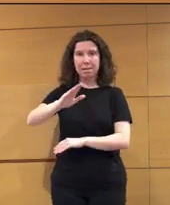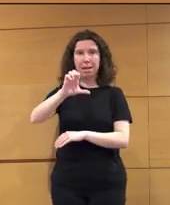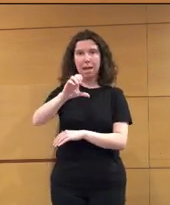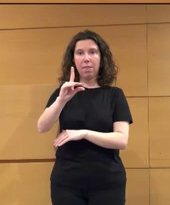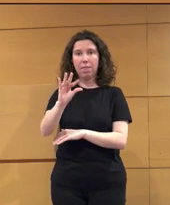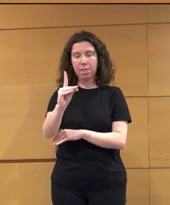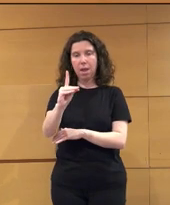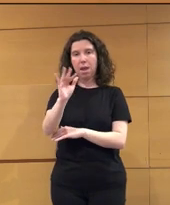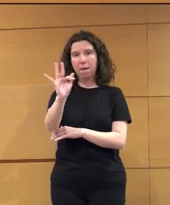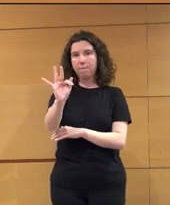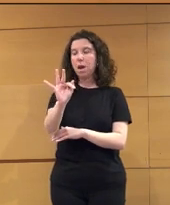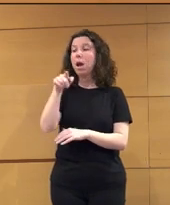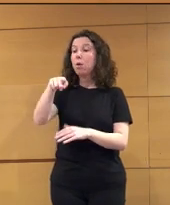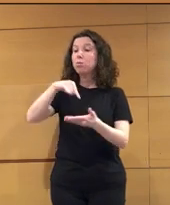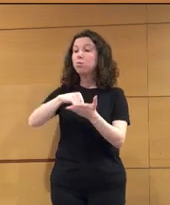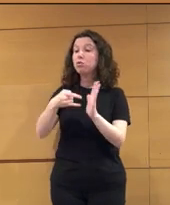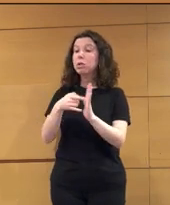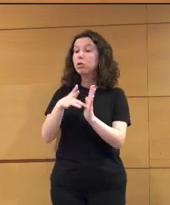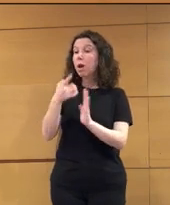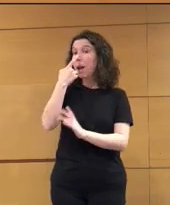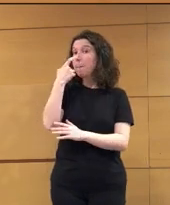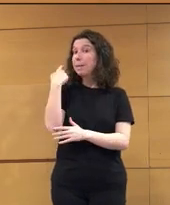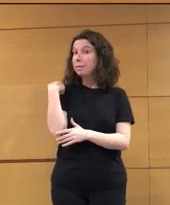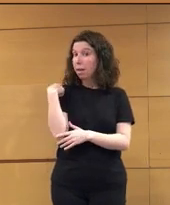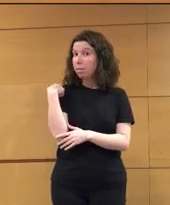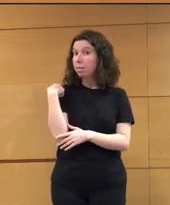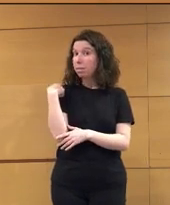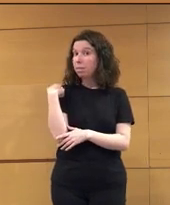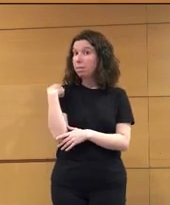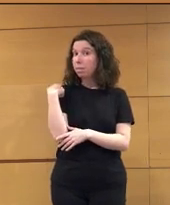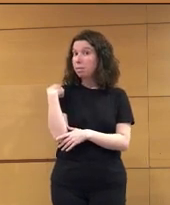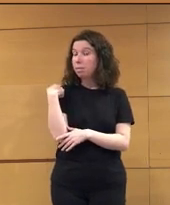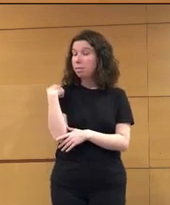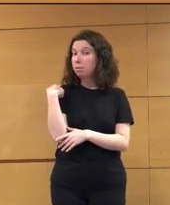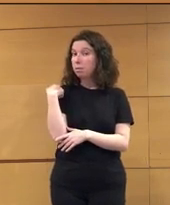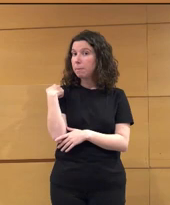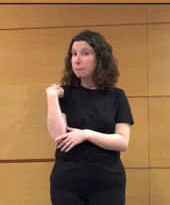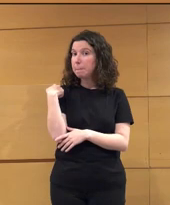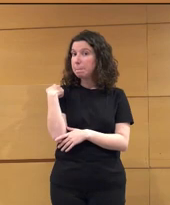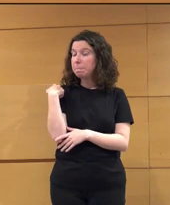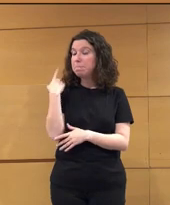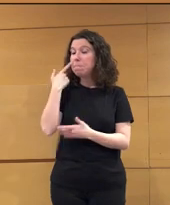projecte el que vam fer l'any passat és mirar com s'integra, si és que